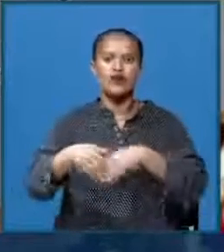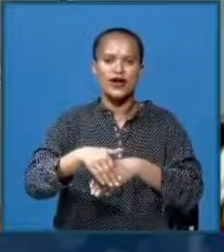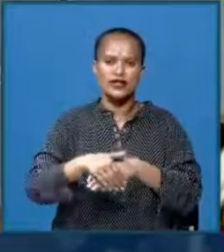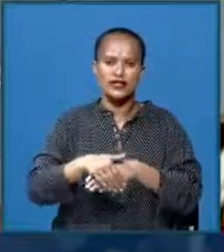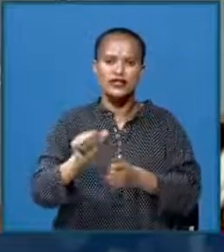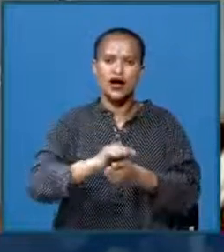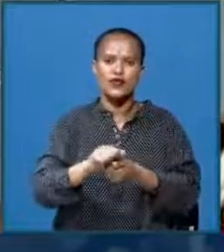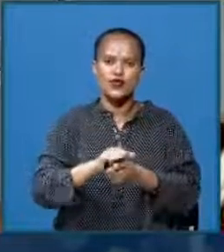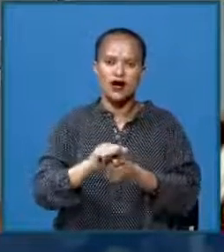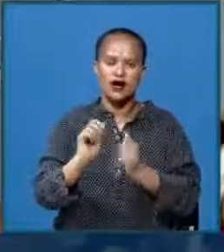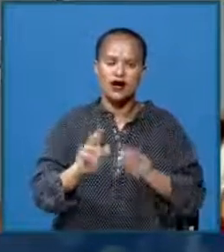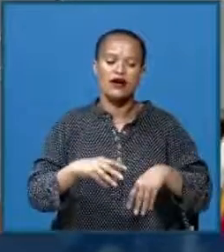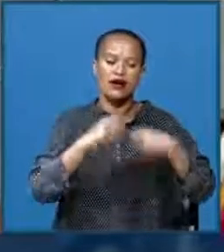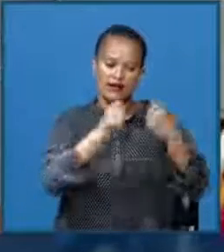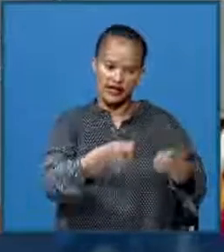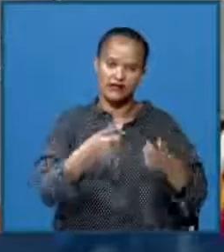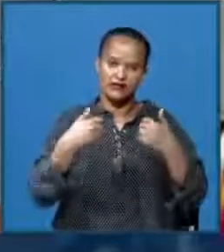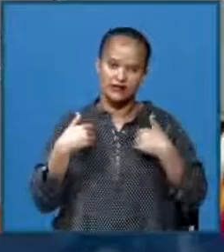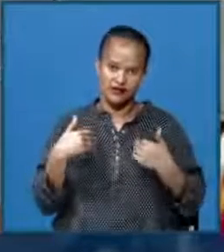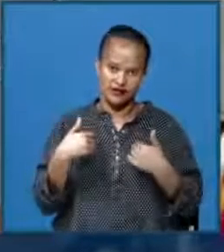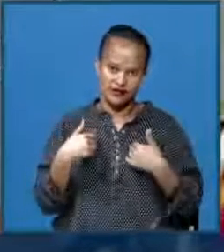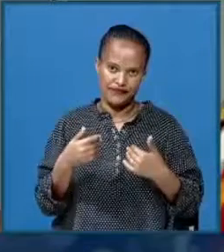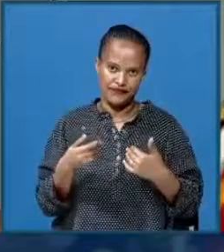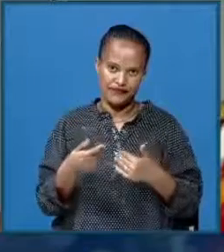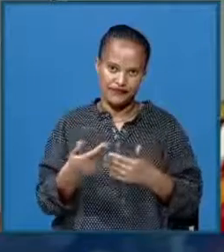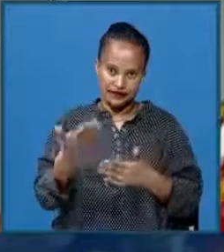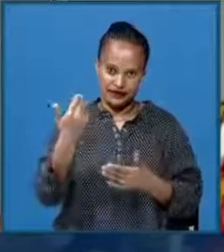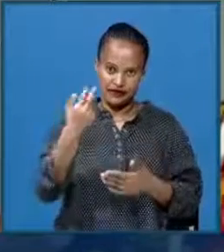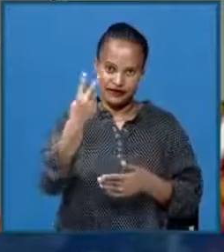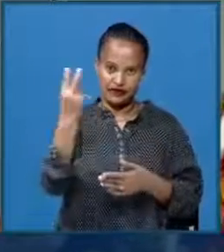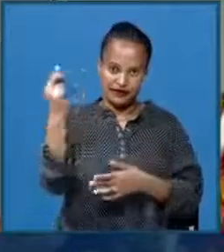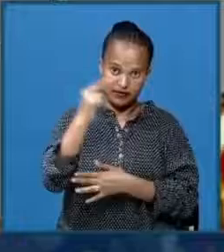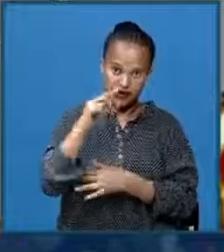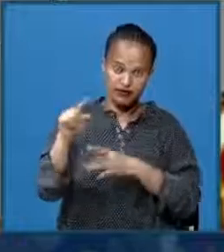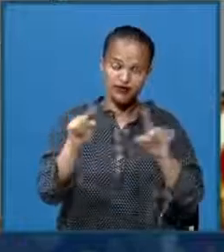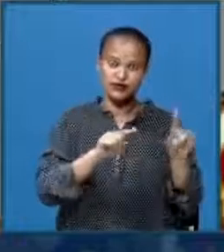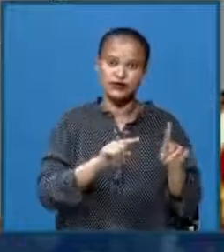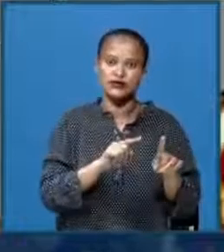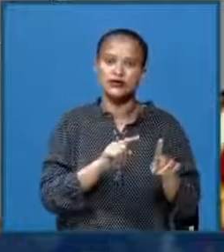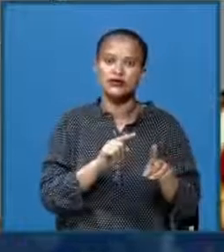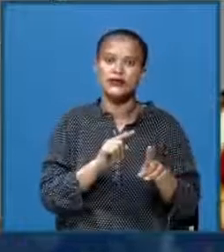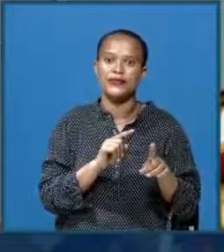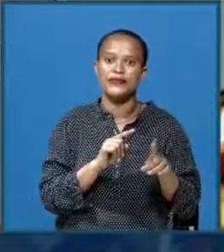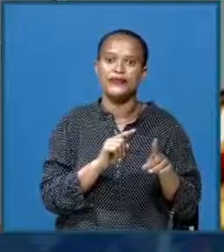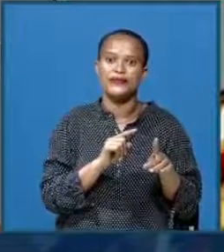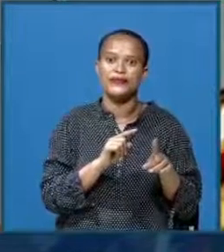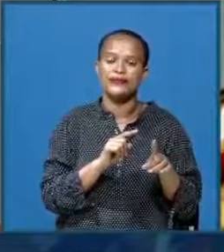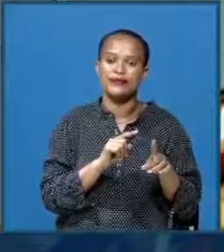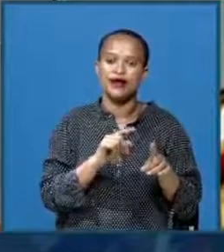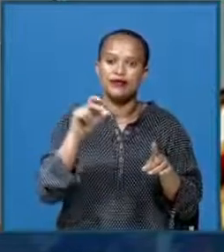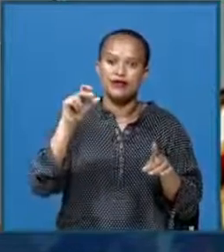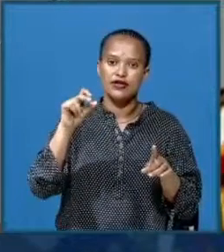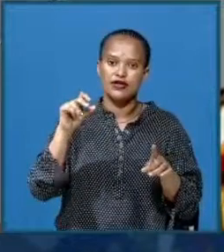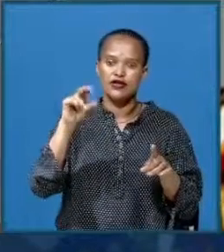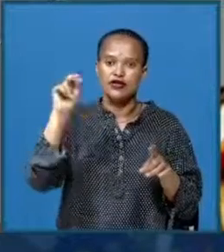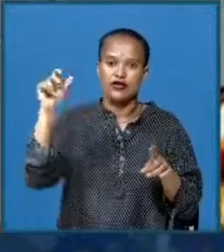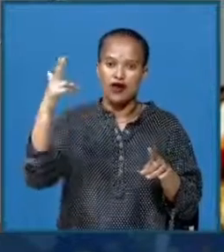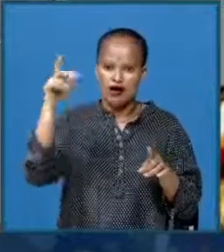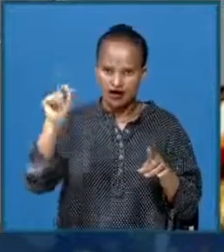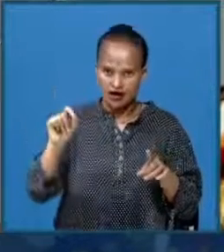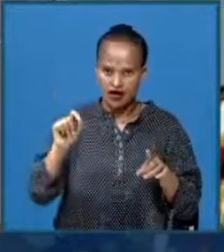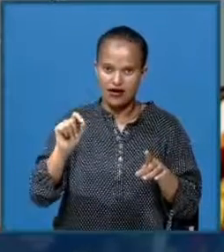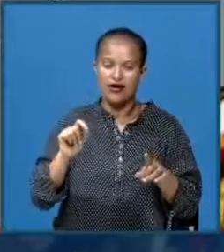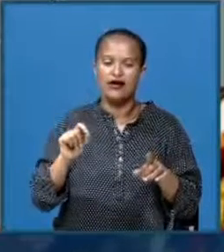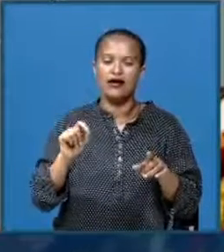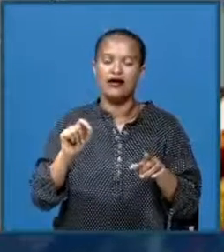ኢና ሂብና ዘለና። ቅድሚ ክልተ መዓልቲ እውን ኣብ ደጉዓ ተንቤን ከባቢ ወይ ድማ ኣብ ከተማ